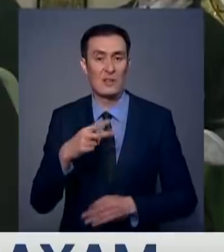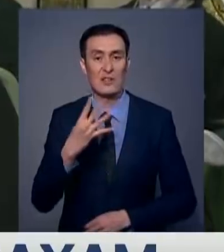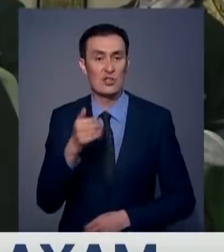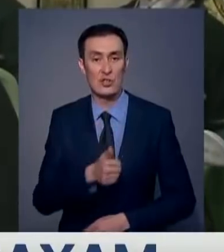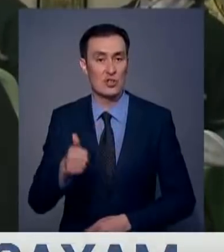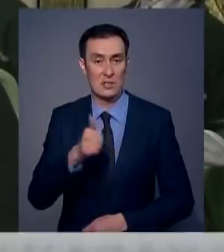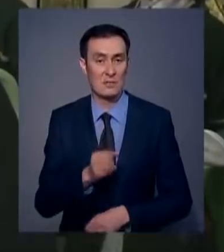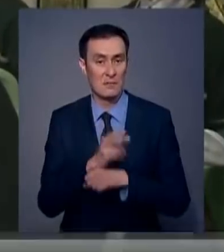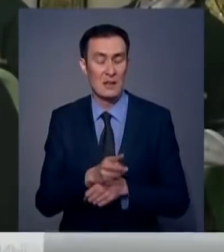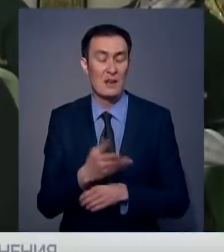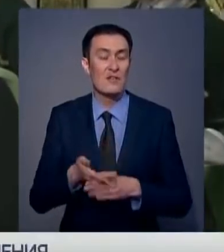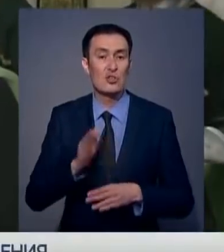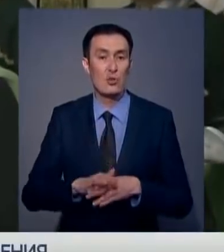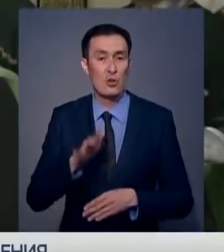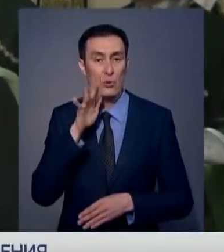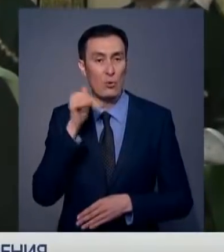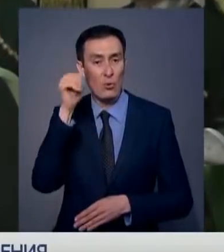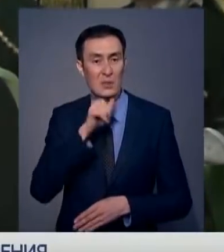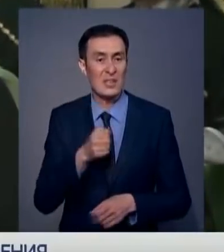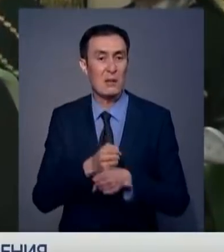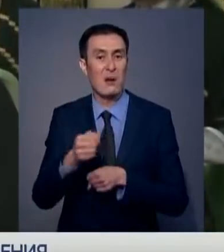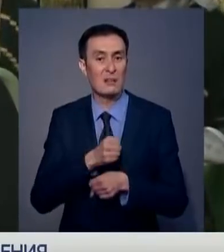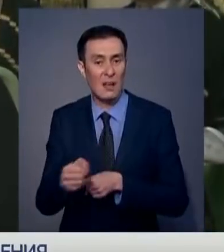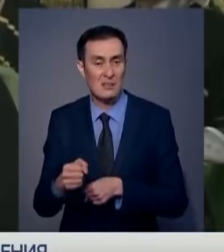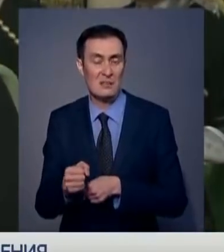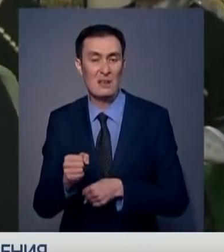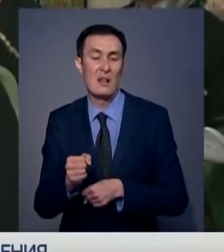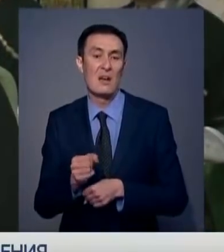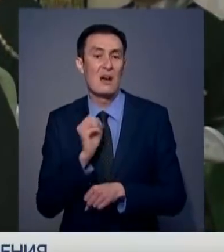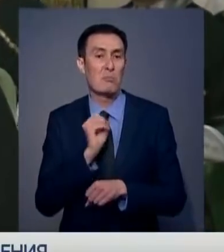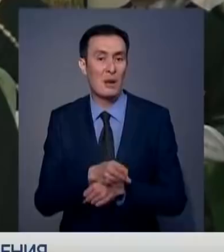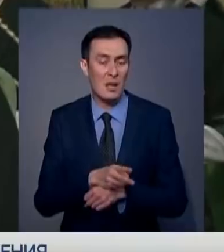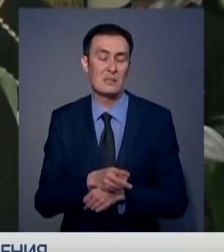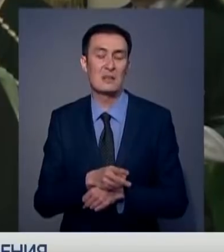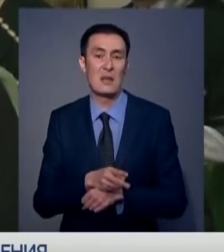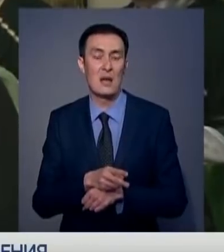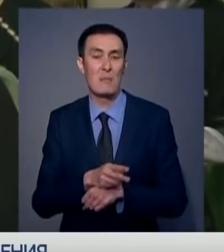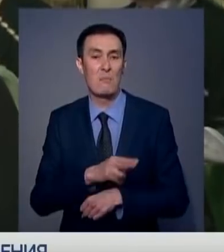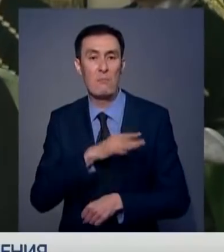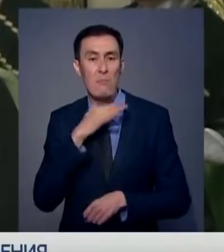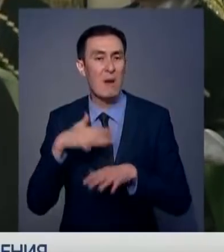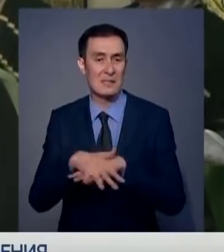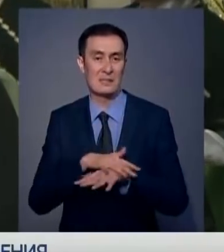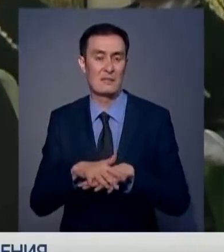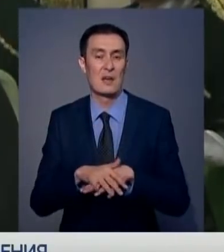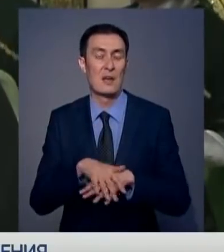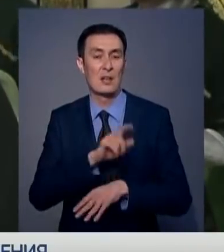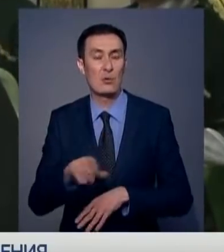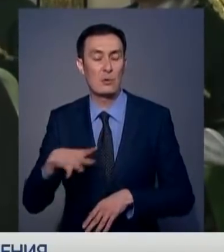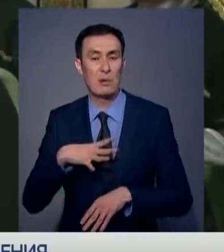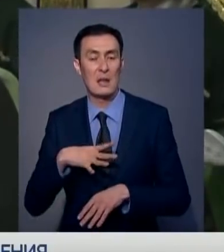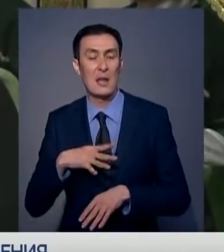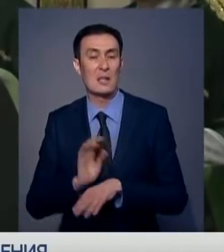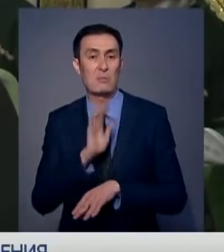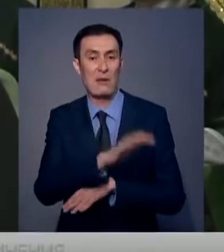Тяжелейшие годы репрессий, депортации. Массовые народы были сосланы